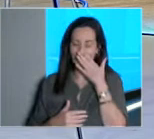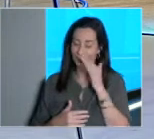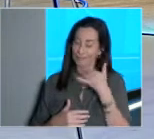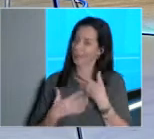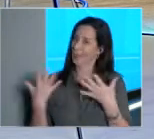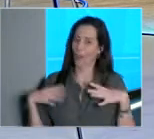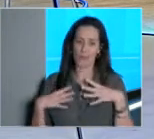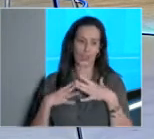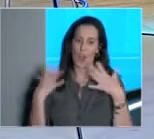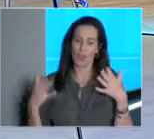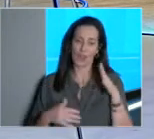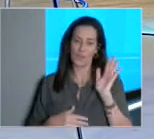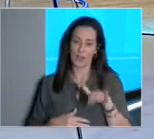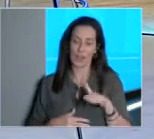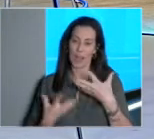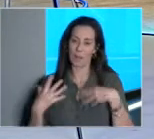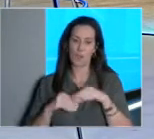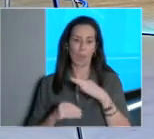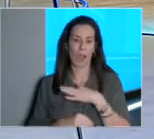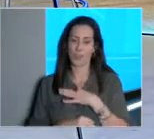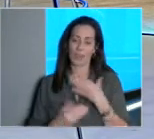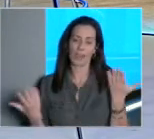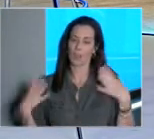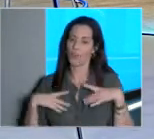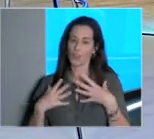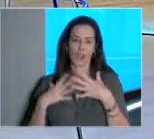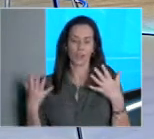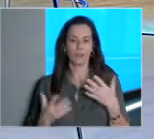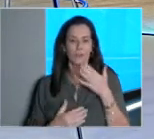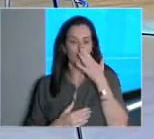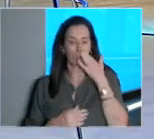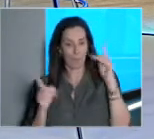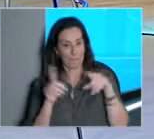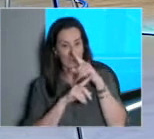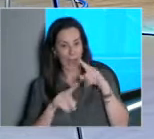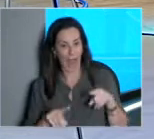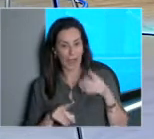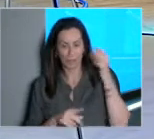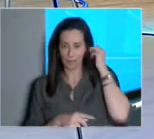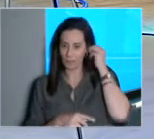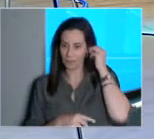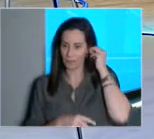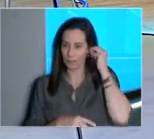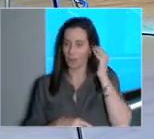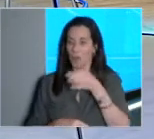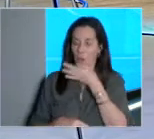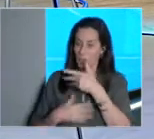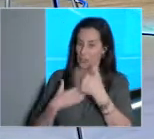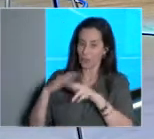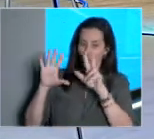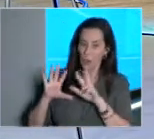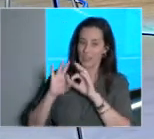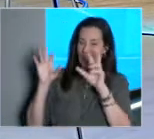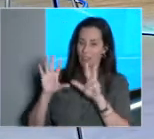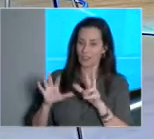הלך לי על החופש הגדול וגם למשפחה שלי. מה, ביטלתם? היו איזה שואלים אותי, אולי בסוף אוגוסט, אולי